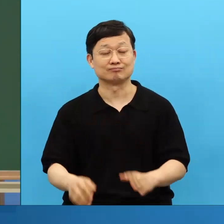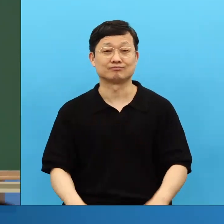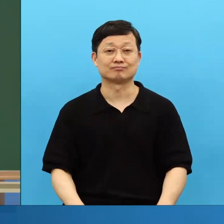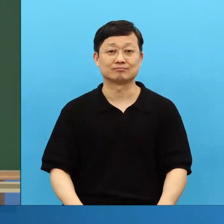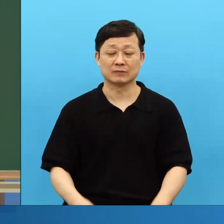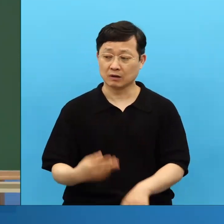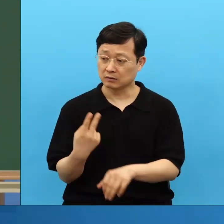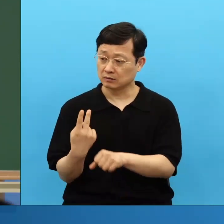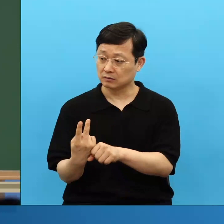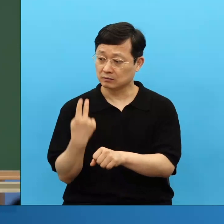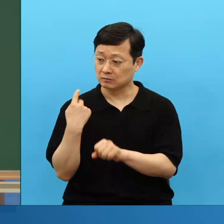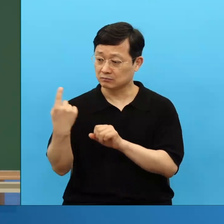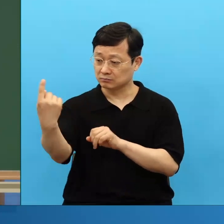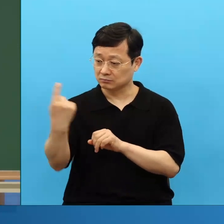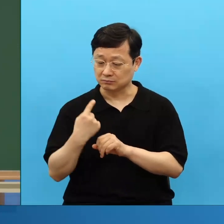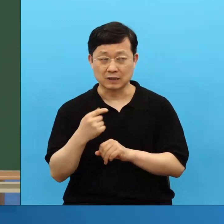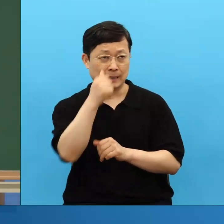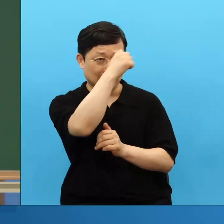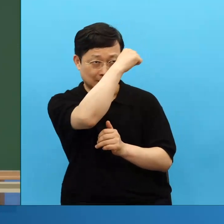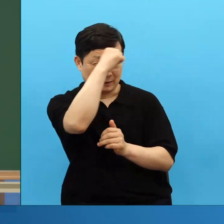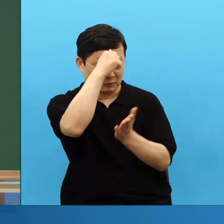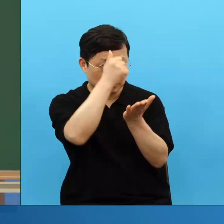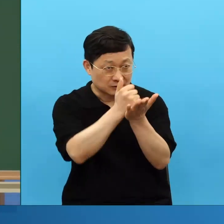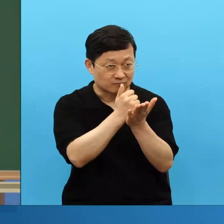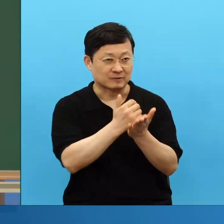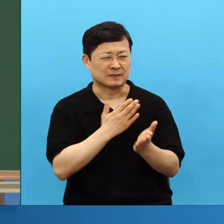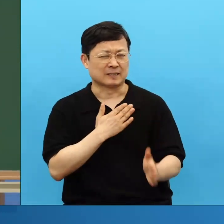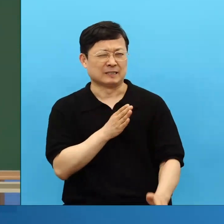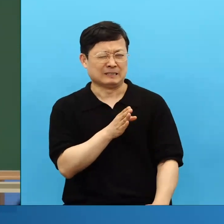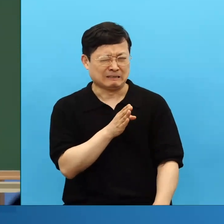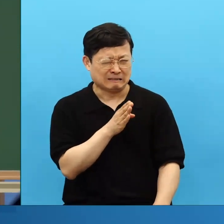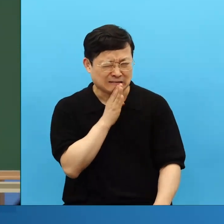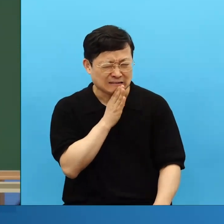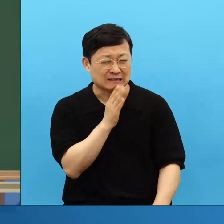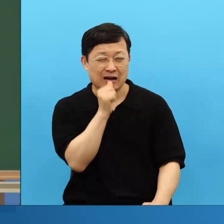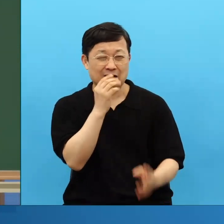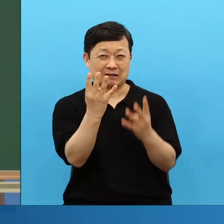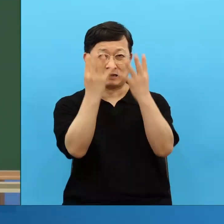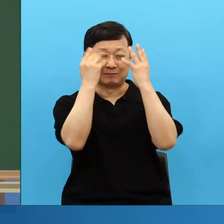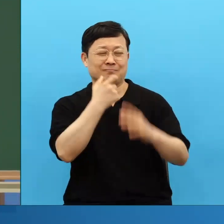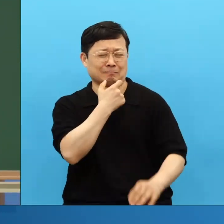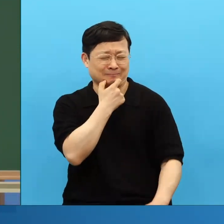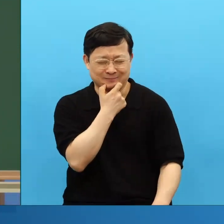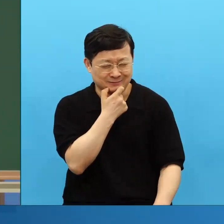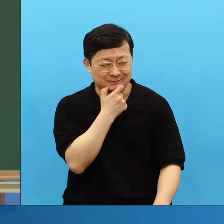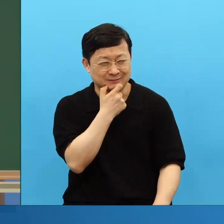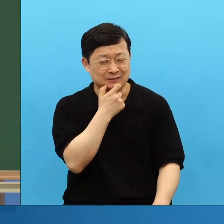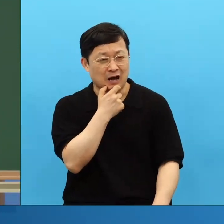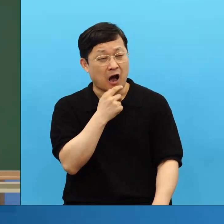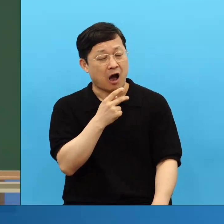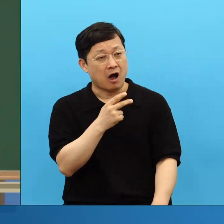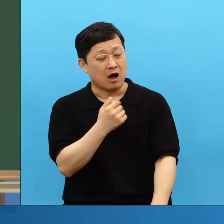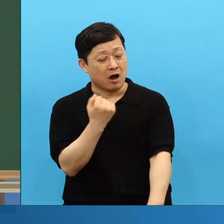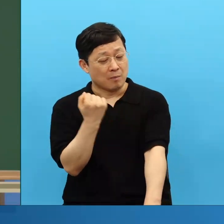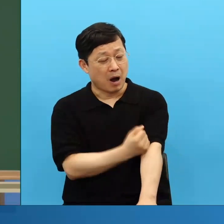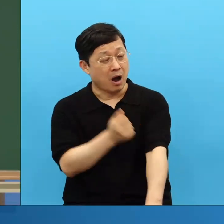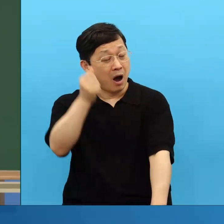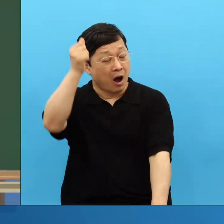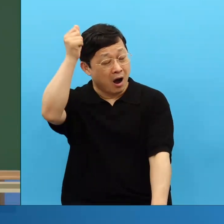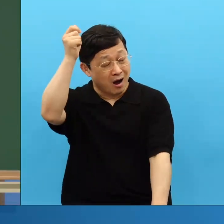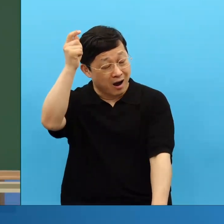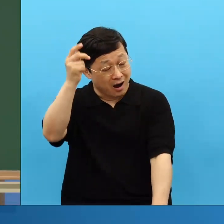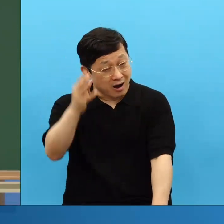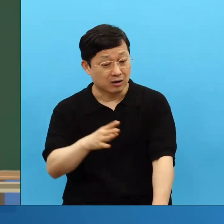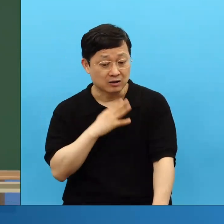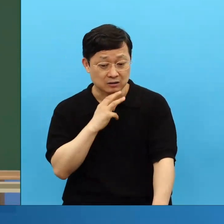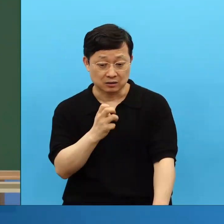2년 전에 찾아와서 장로님 이제 이제 진짜 감옥 가기 싫습니다. 전과 몇 번이고 이렇게 물었거든요. 어릴 때부터 이제